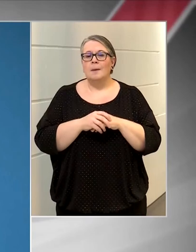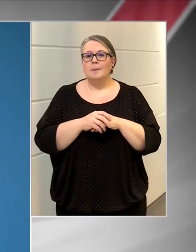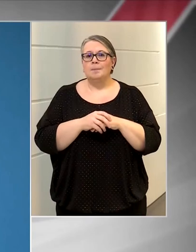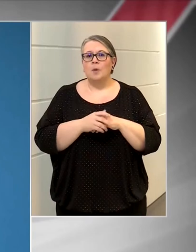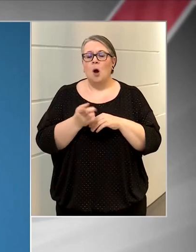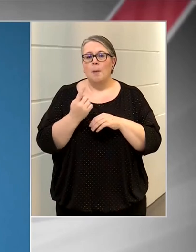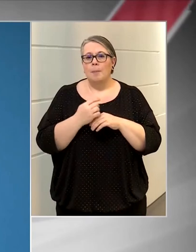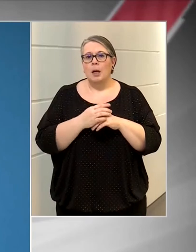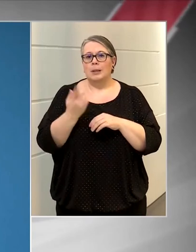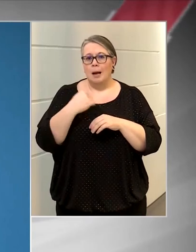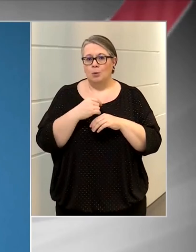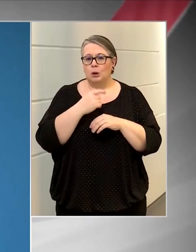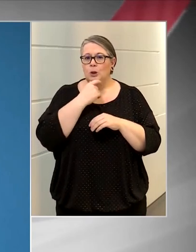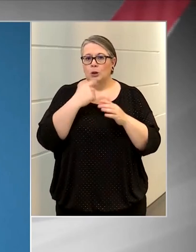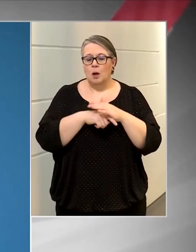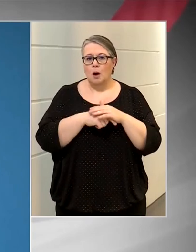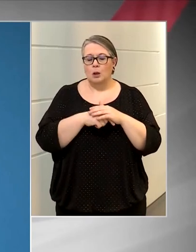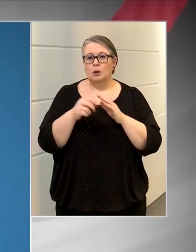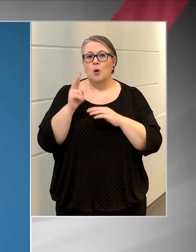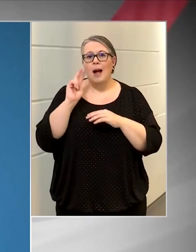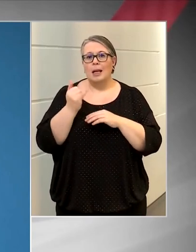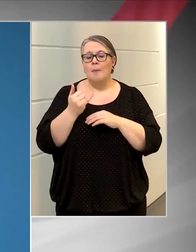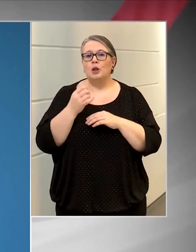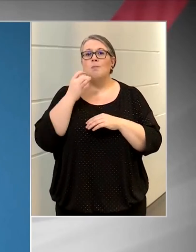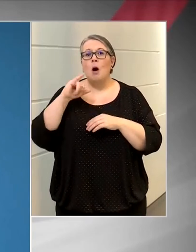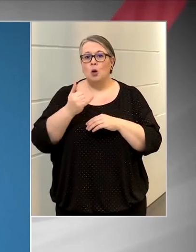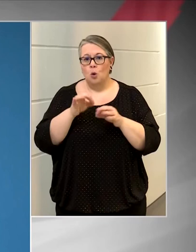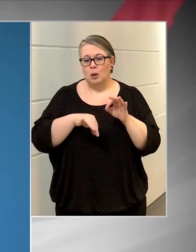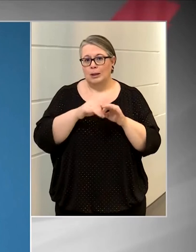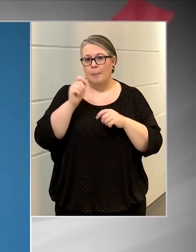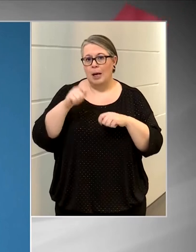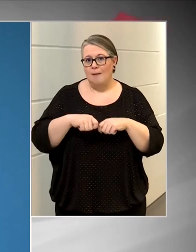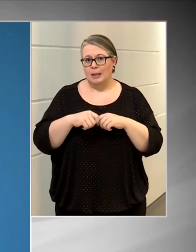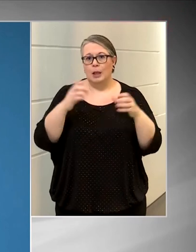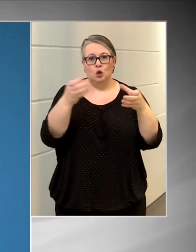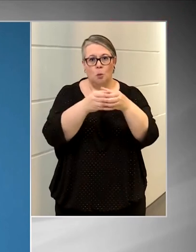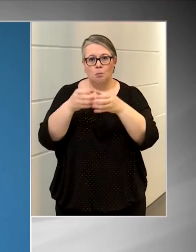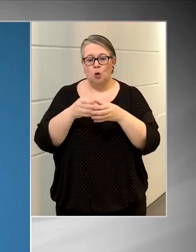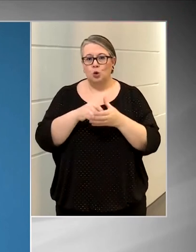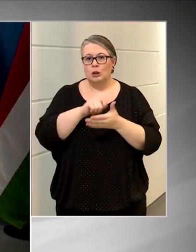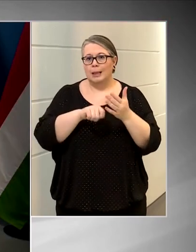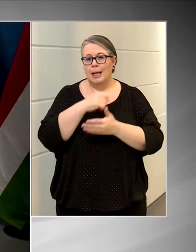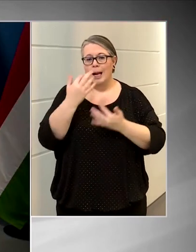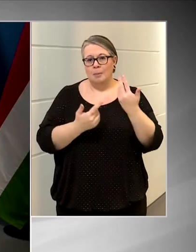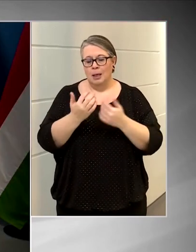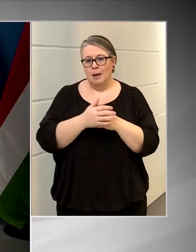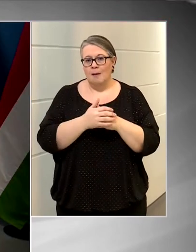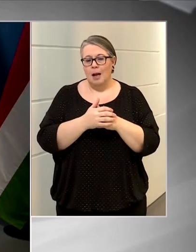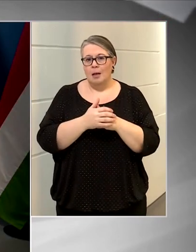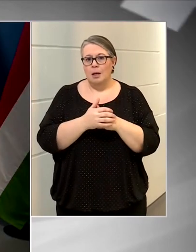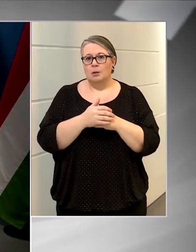elmúlt időszakban, Szlovákiában és Bajorországban elvégzett nagycsoportos tesztelések eredményevel